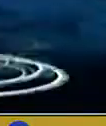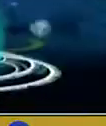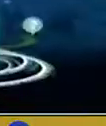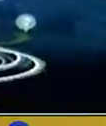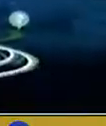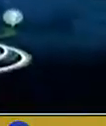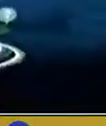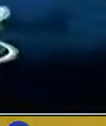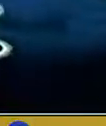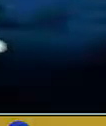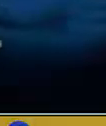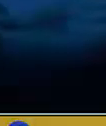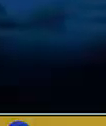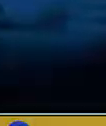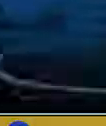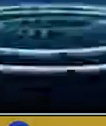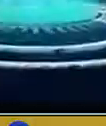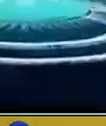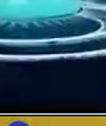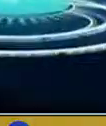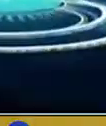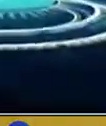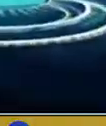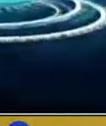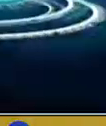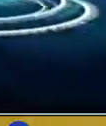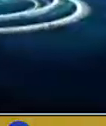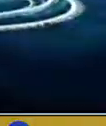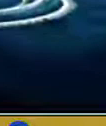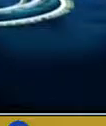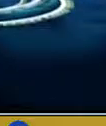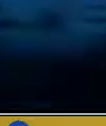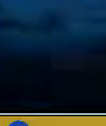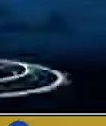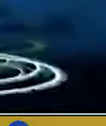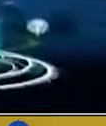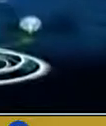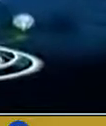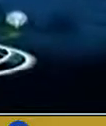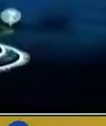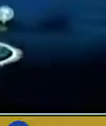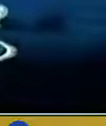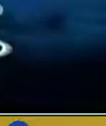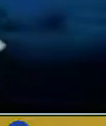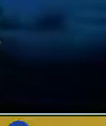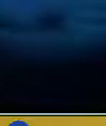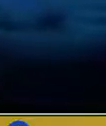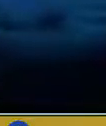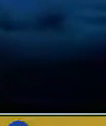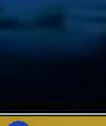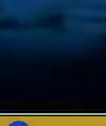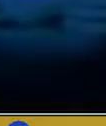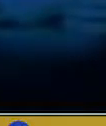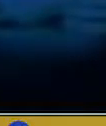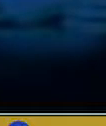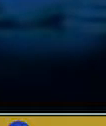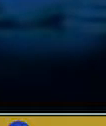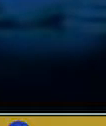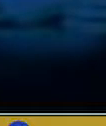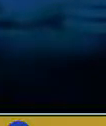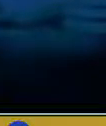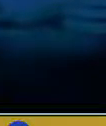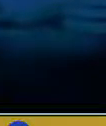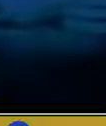Keberhasilan lainnya yang dicapai oleh Mahkamah Agung tergambar dalam kegiatan pengembangan SDM, kinerja pengawasan dan penegakan